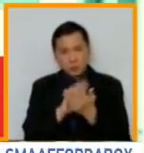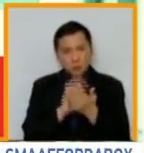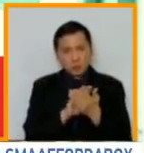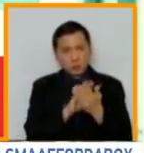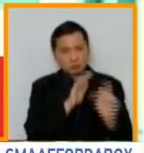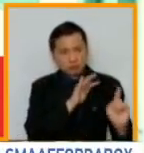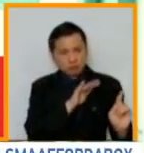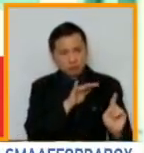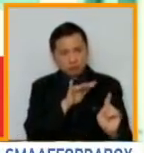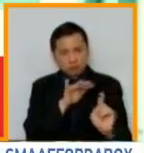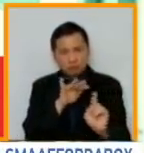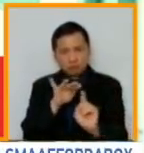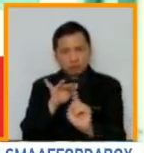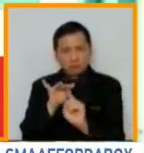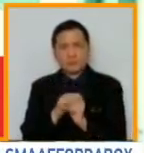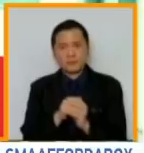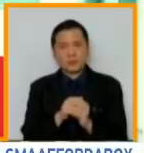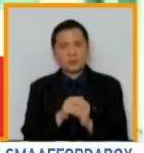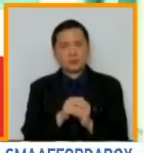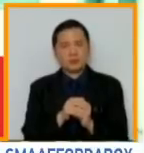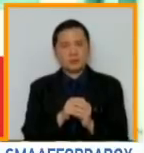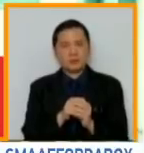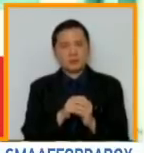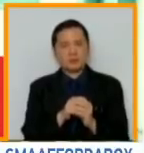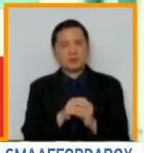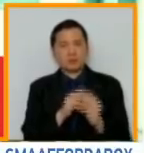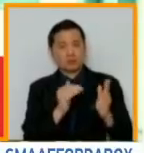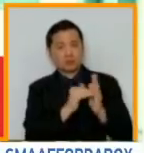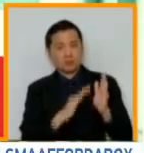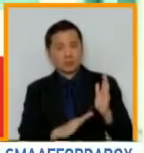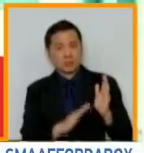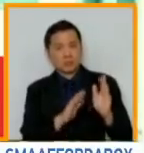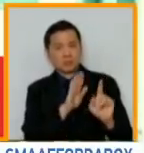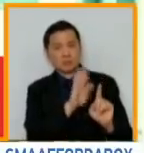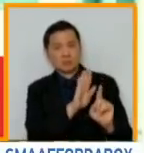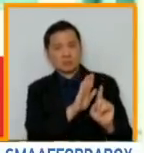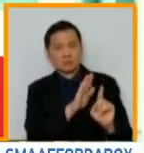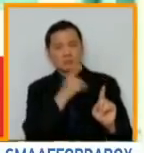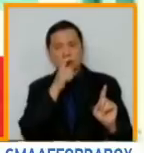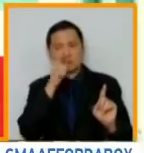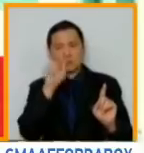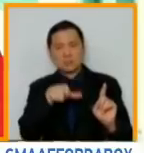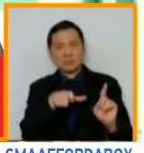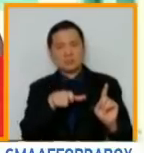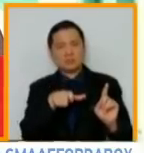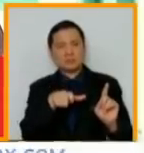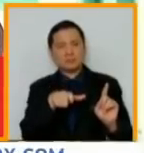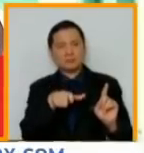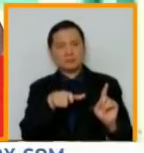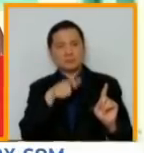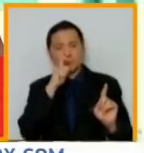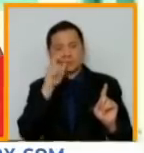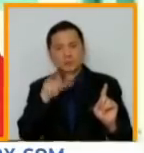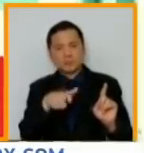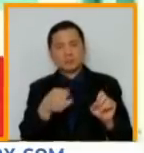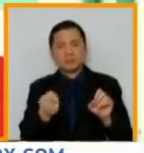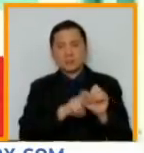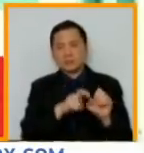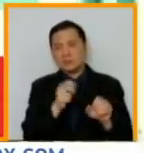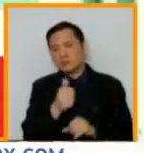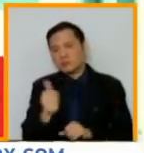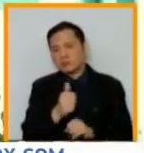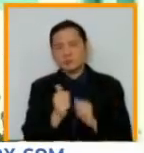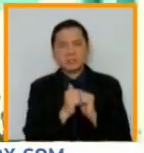mga mag-aaral ay hindi kinakailangan ng transportasyon, maaring nilalakad lang, no?